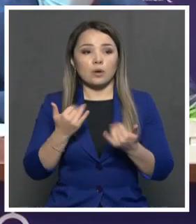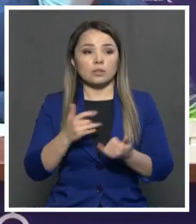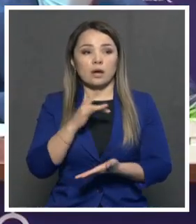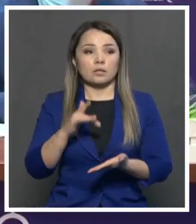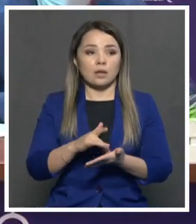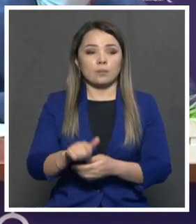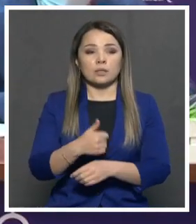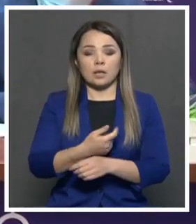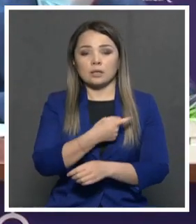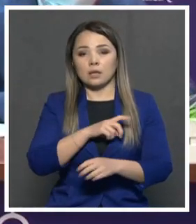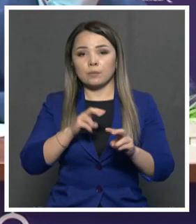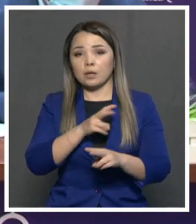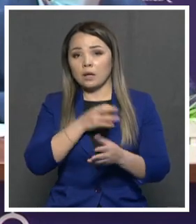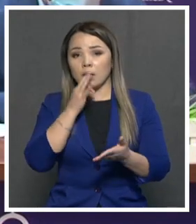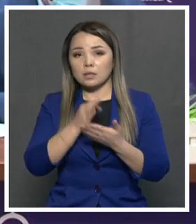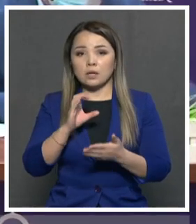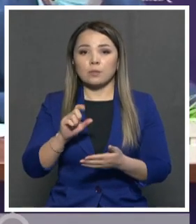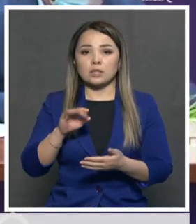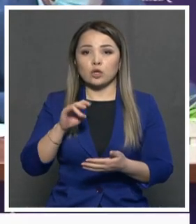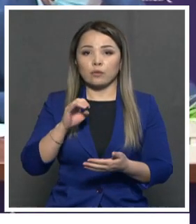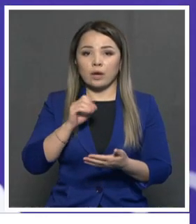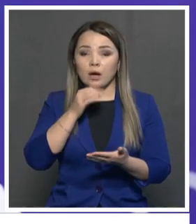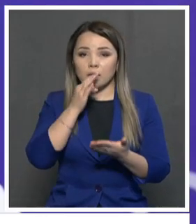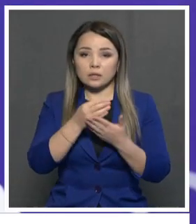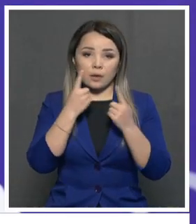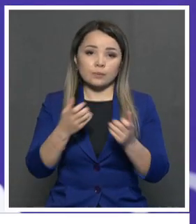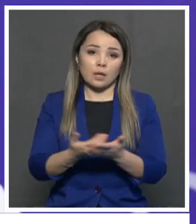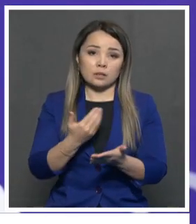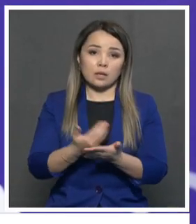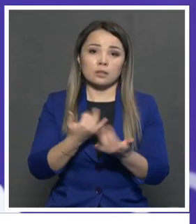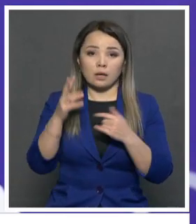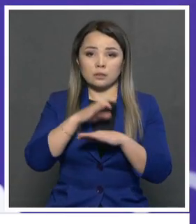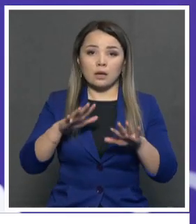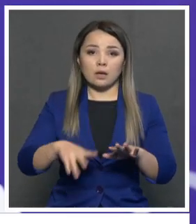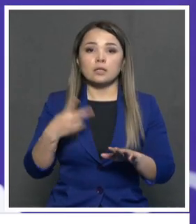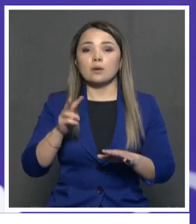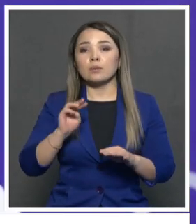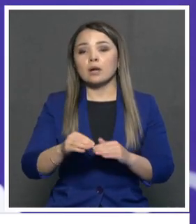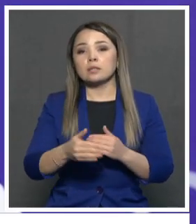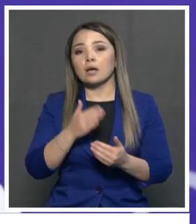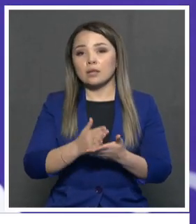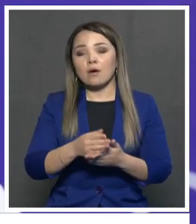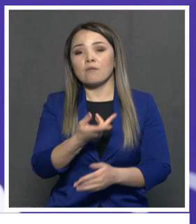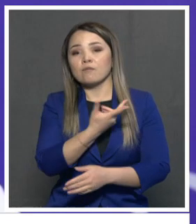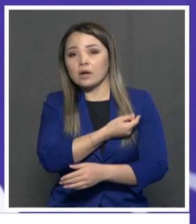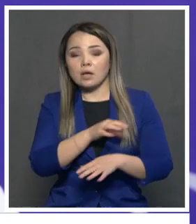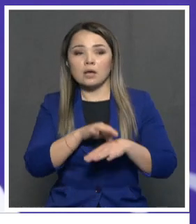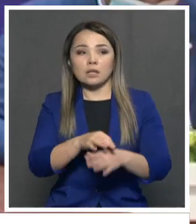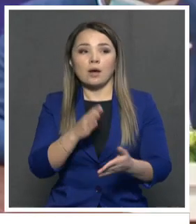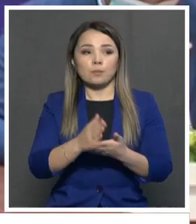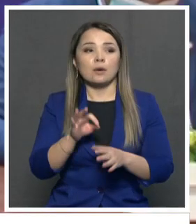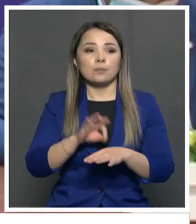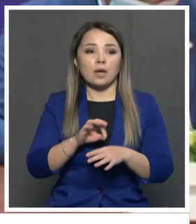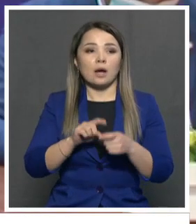қаланың бас мемлекеттік санитарлық дәрігері Сархат Бейсенова мәлімдеді. Қазір ел астанасында 2000-нан астам адам вакцина алды. Вирусқа